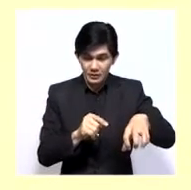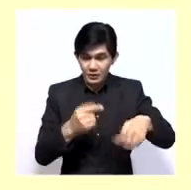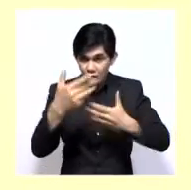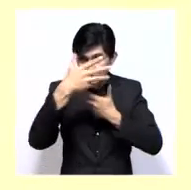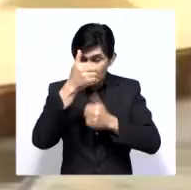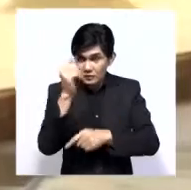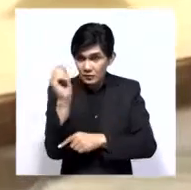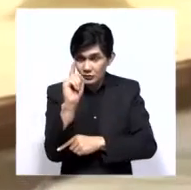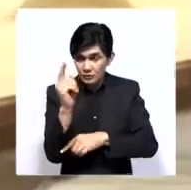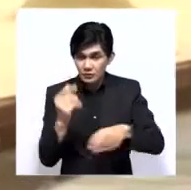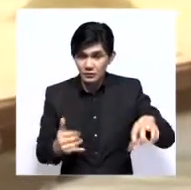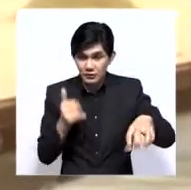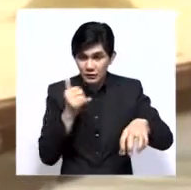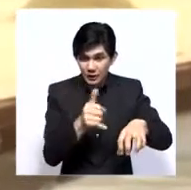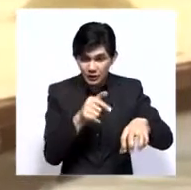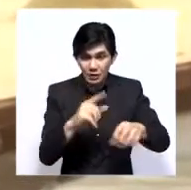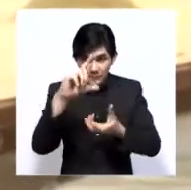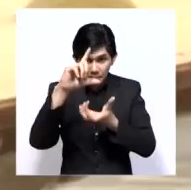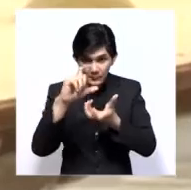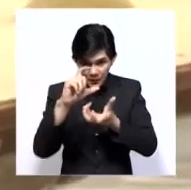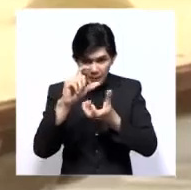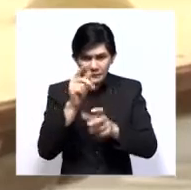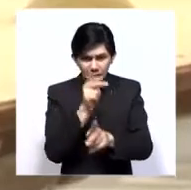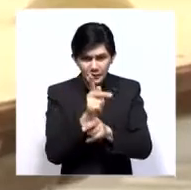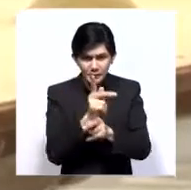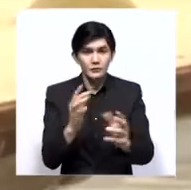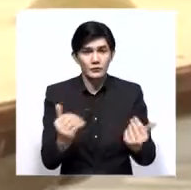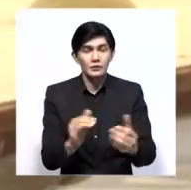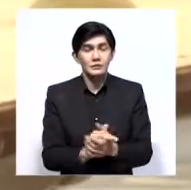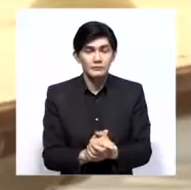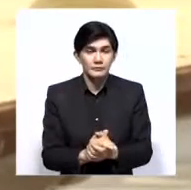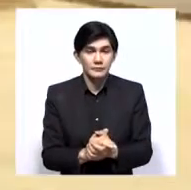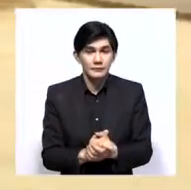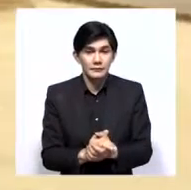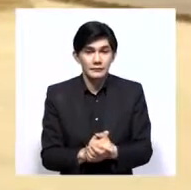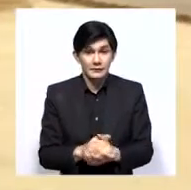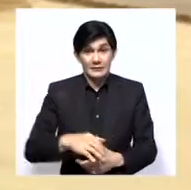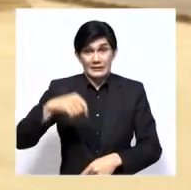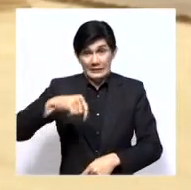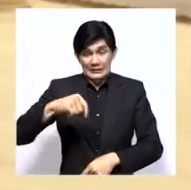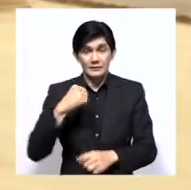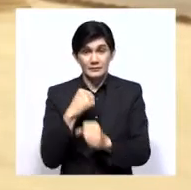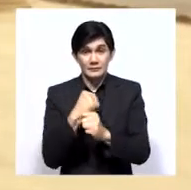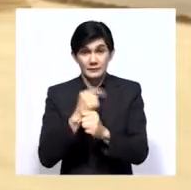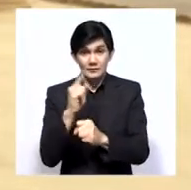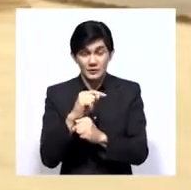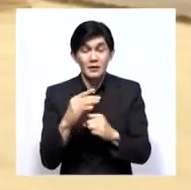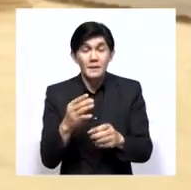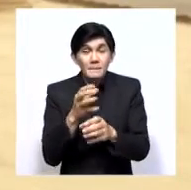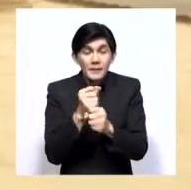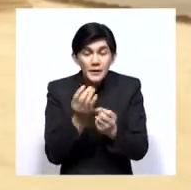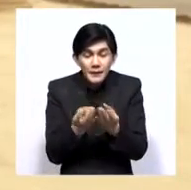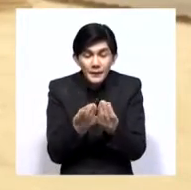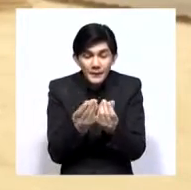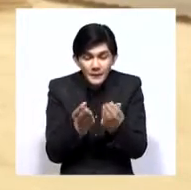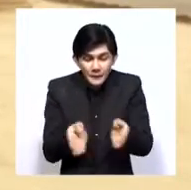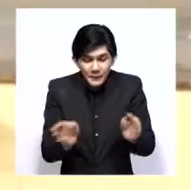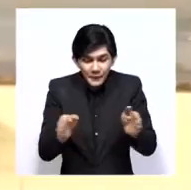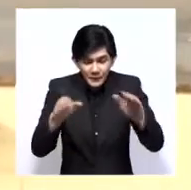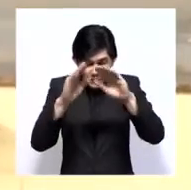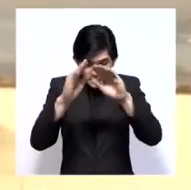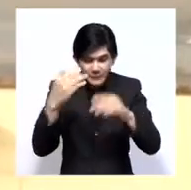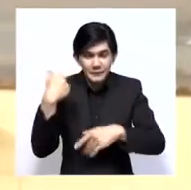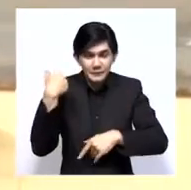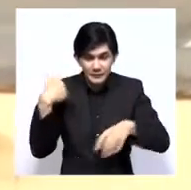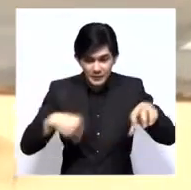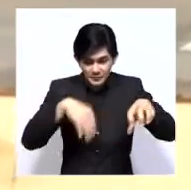ความสนใจเข้ามาเยี่ยมชมและถ่ายภาพเป็นที่ระลึกค่ะคือบริเวณนี้ซึ่งมีการก่อพระเจดีย์ทรายที่จำลองเป็นพระธาตุทั้ง